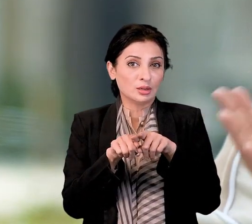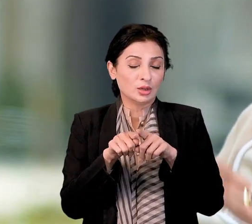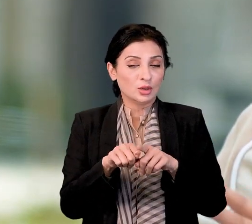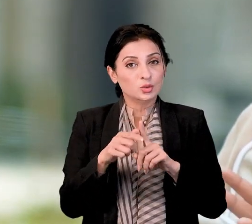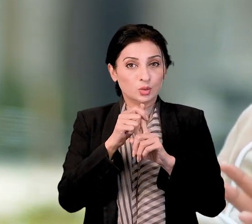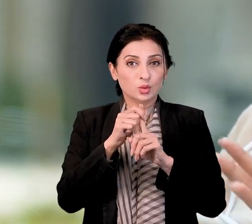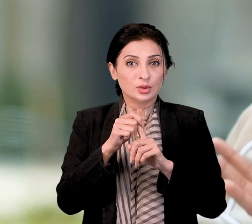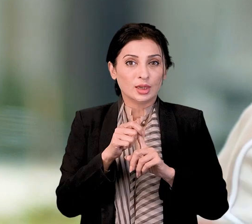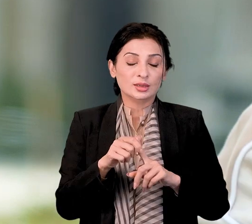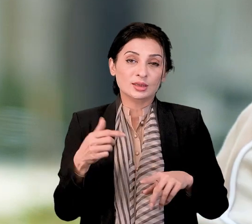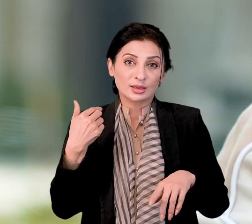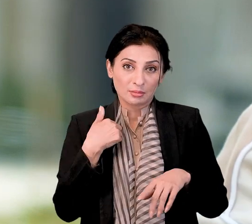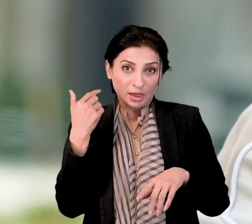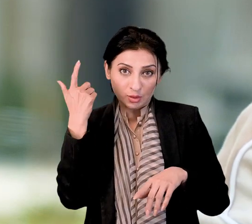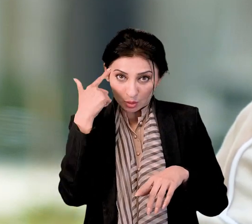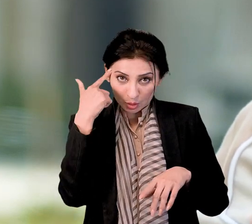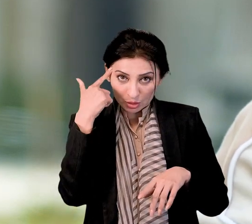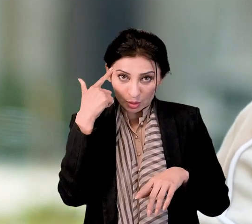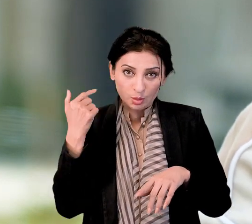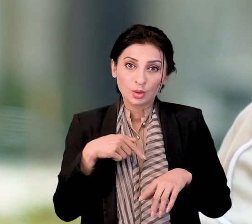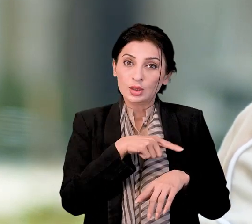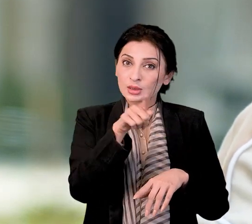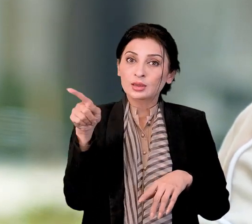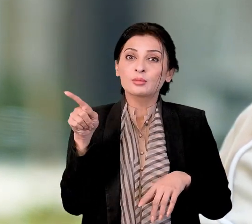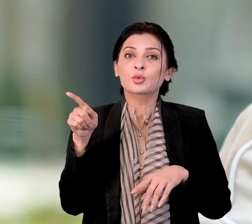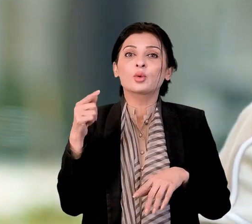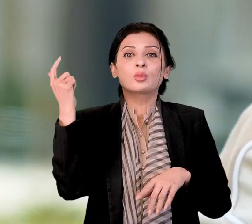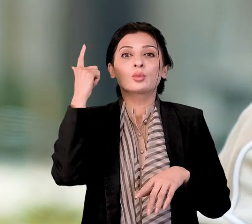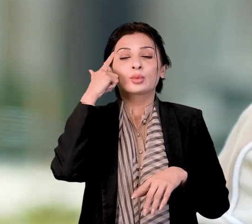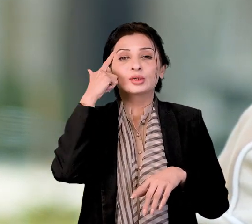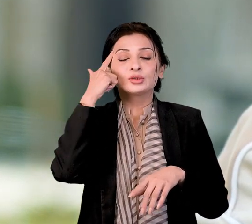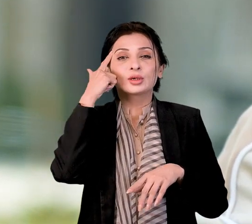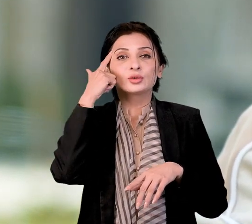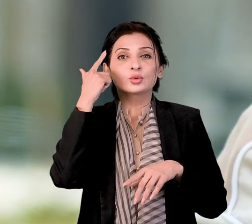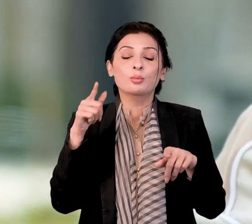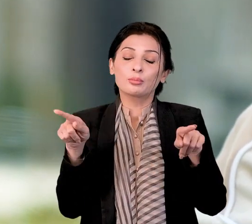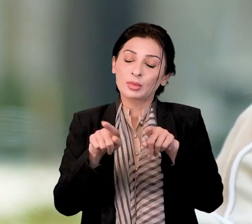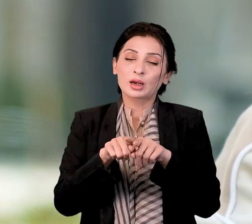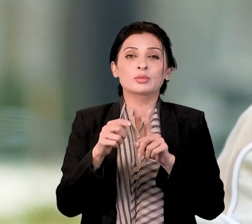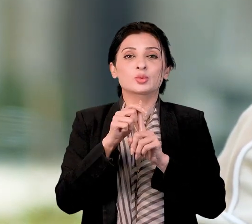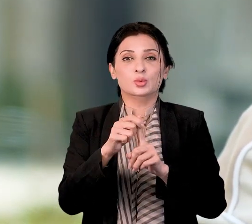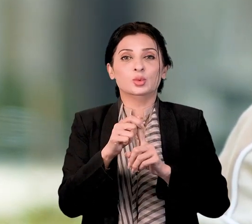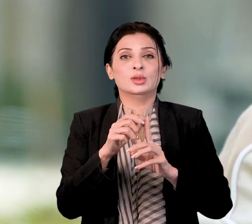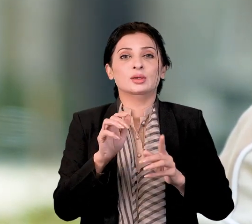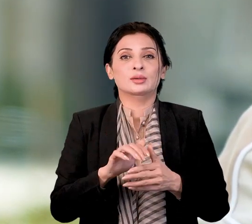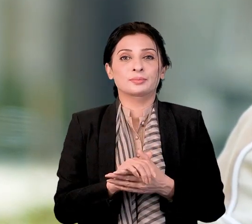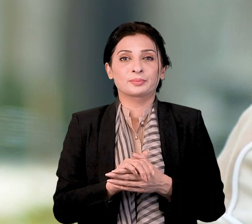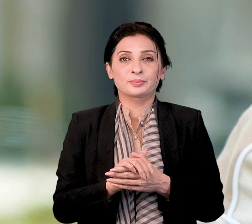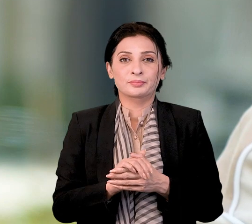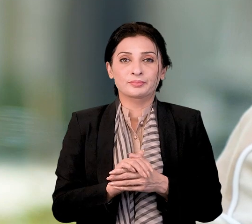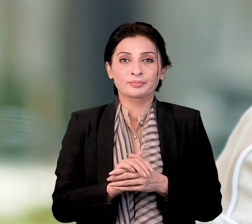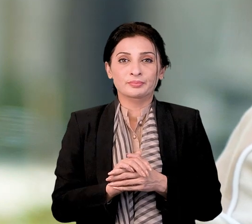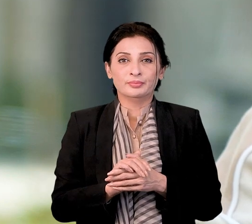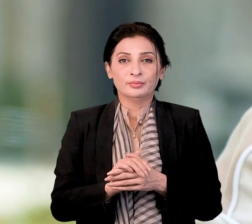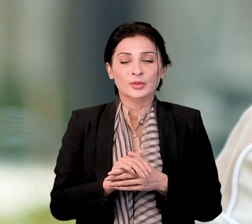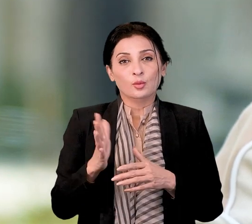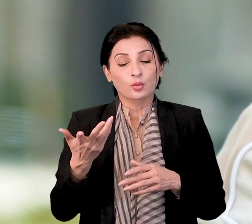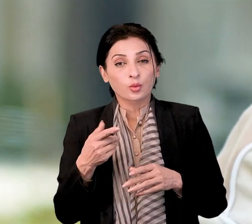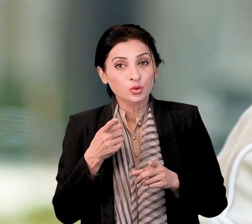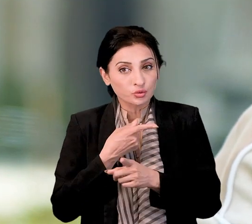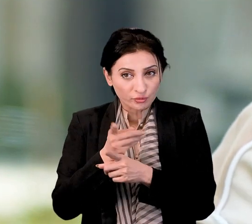वो ट्रेनिंग, वो ब्रीफिंग, उनके अंदर इंस्टिल करना कि हाइजीन, क्लीनलीनेस कितना ज़रूरी